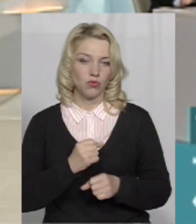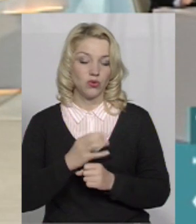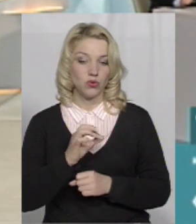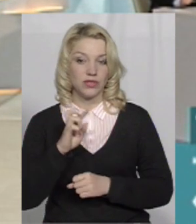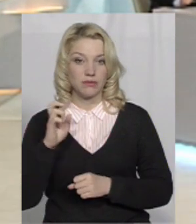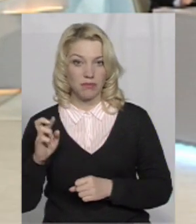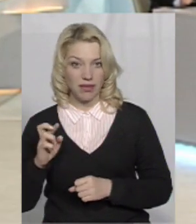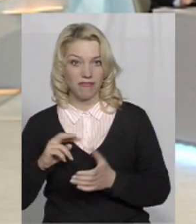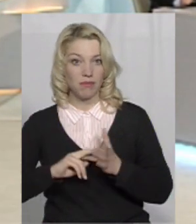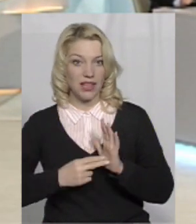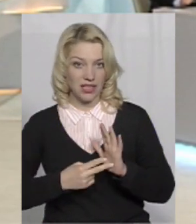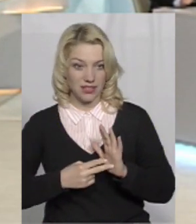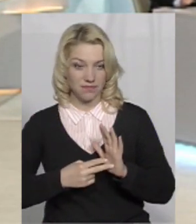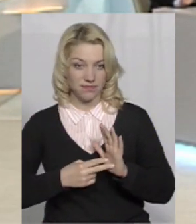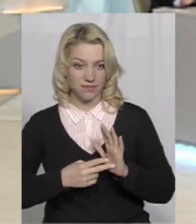Ну,